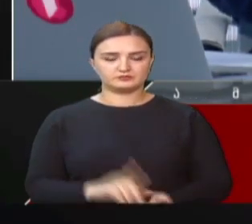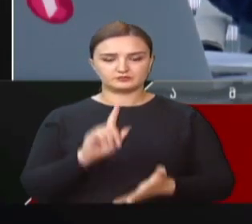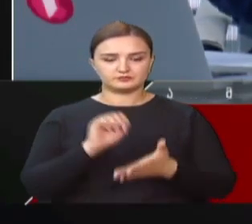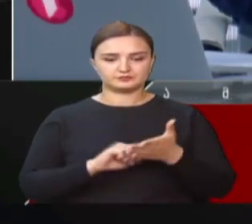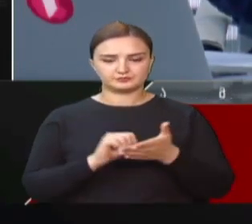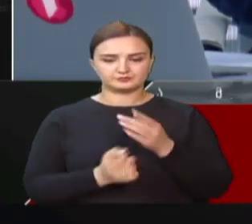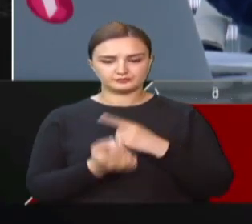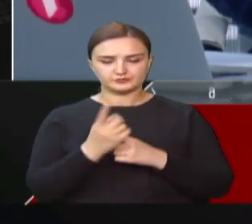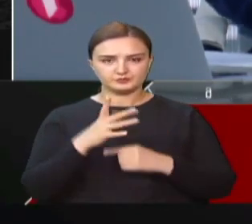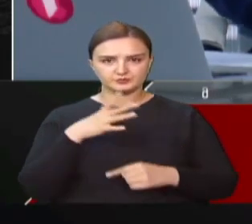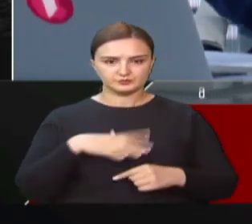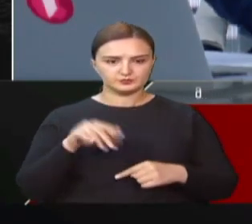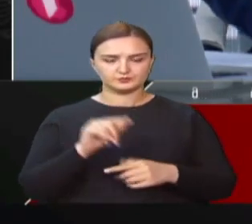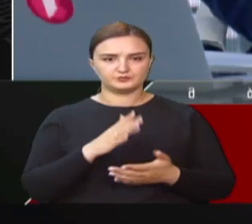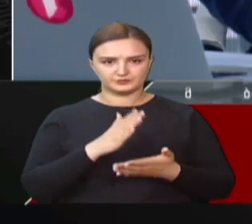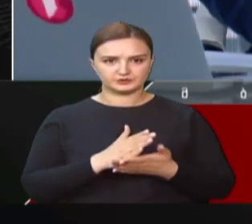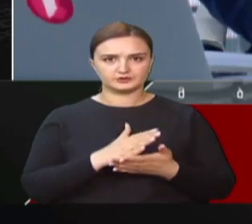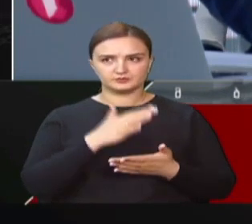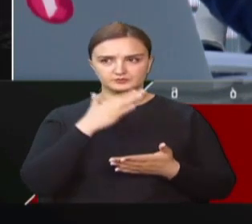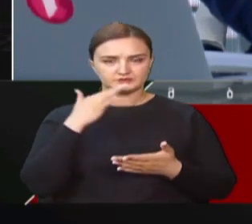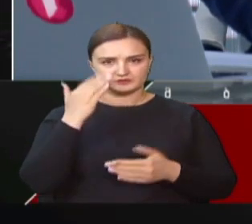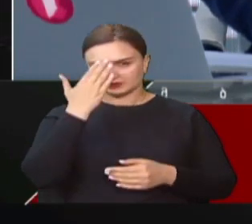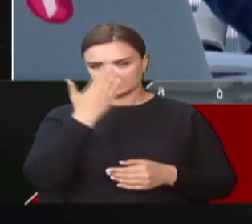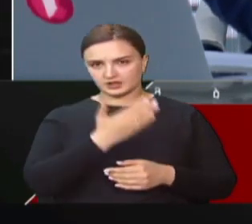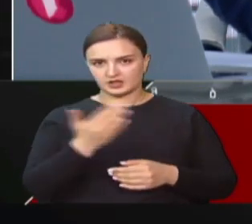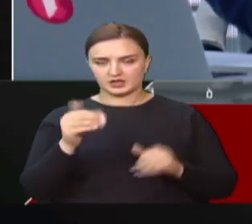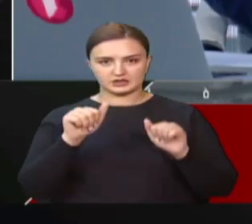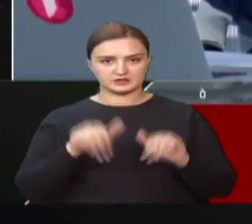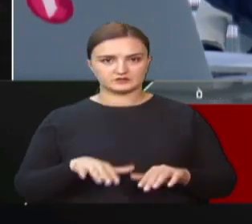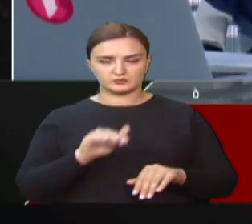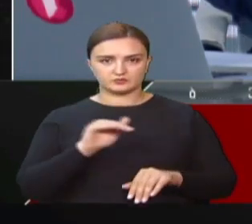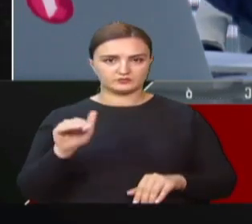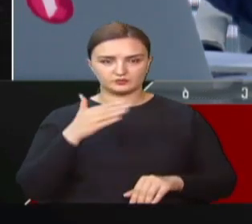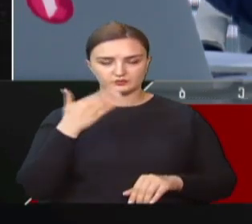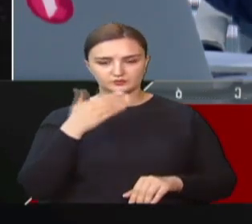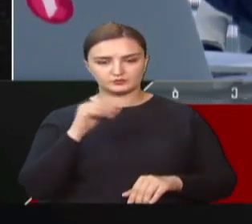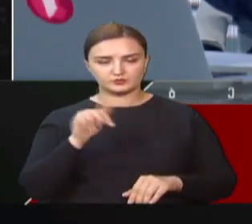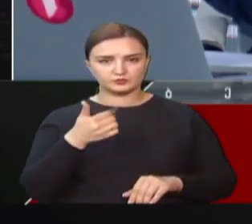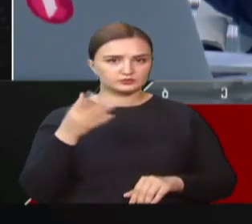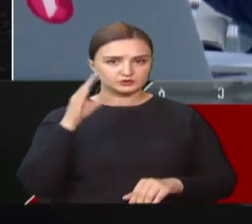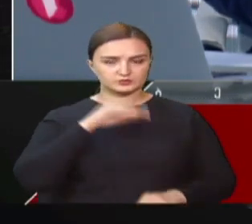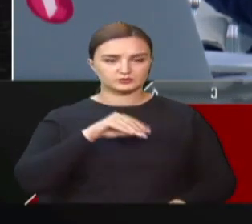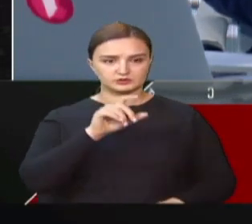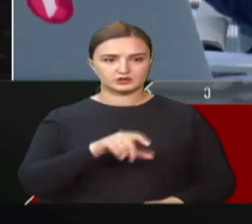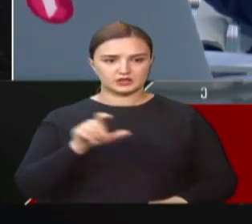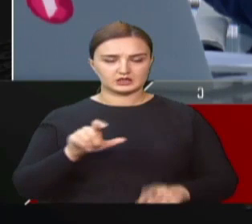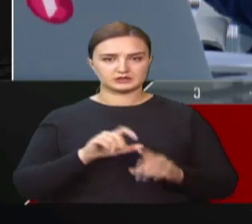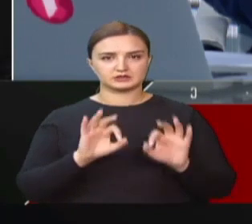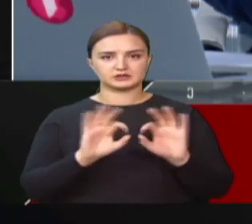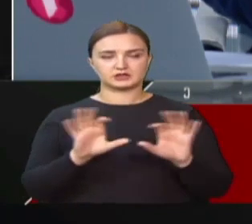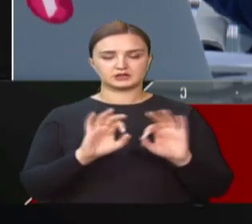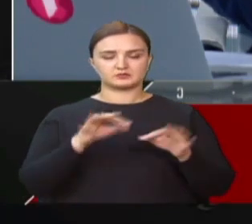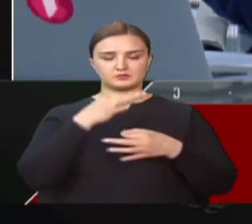საქართველოში არსებობს ასეთი რაოდენობა გადაუწყვეტელი ამომრჩევლისა და როგორ ფიქრობთ, როგორ შეუძლია ამ ამომრჩევლამდე სათქმელის